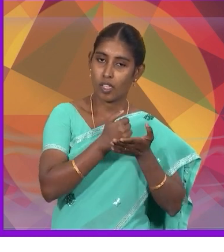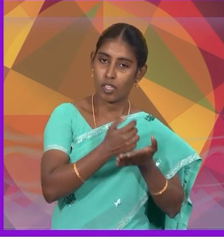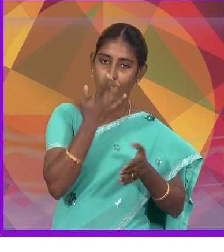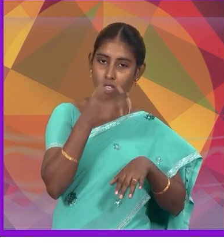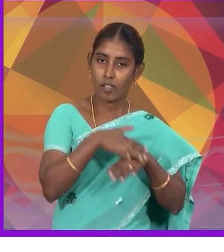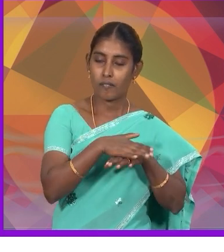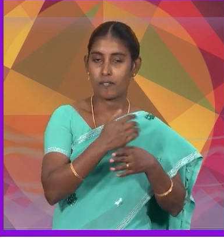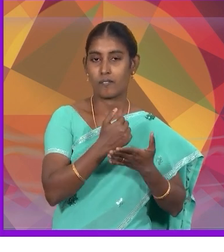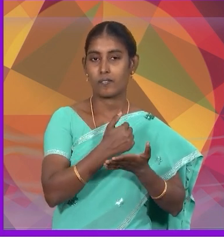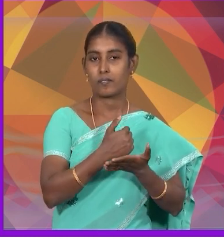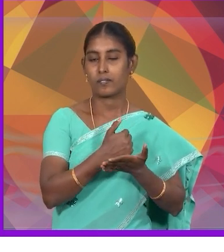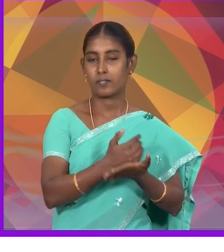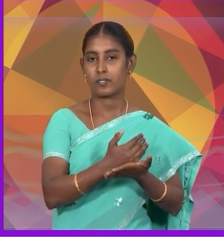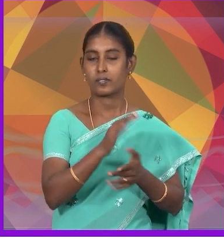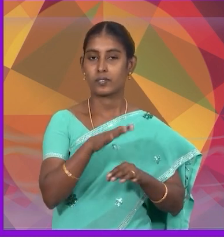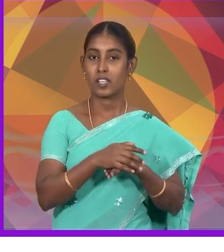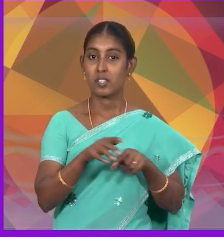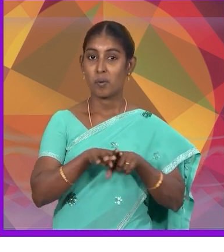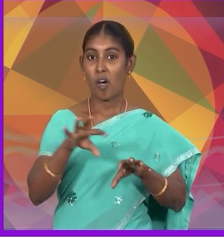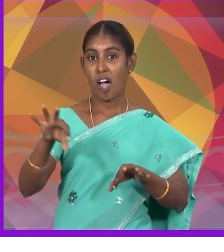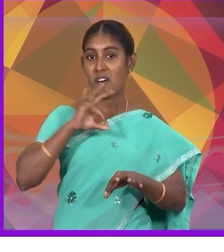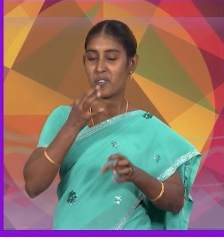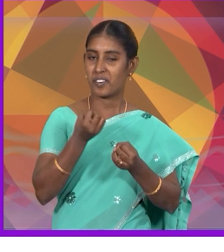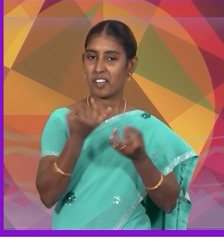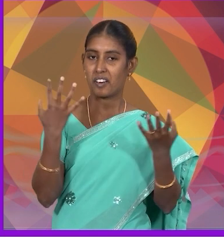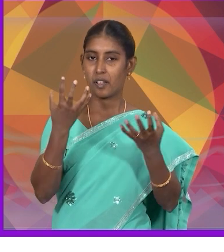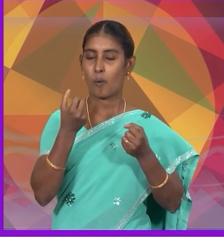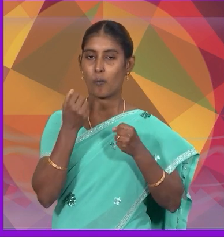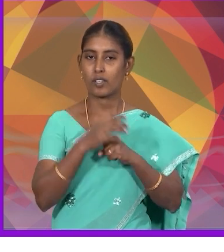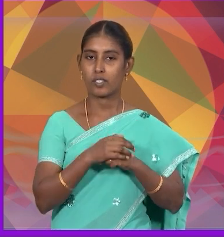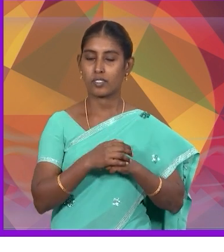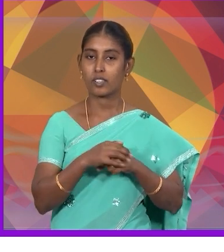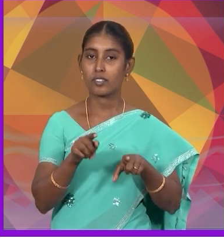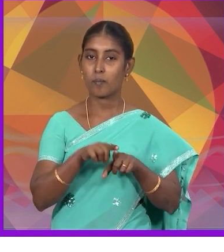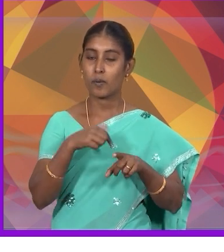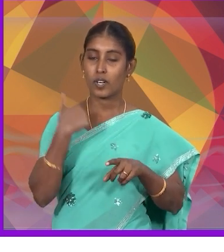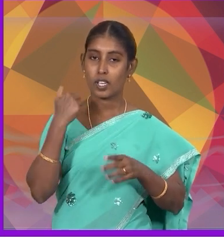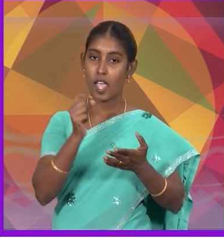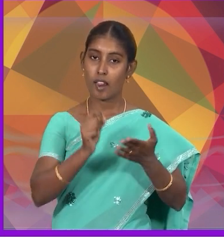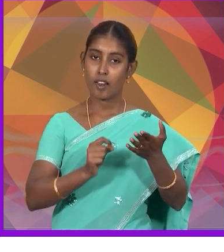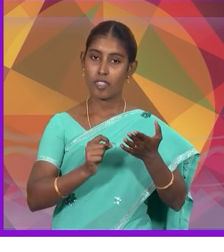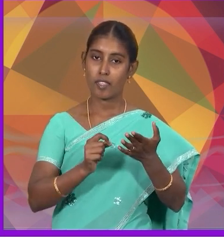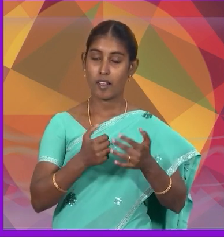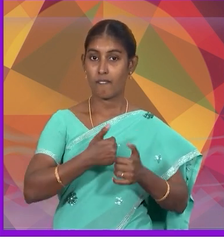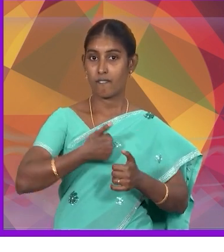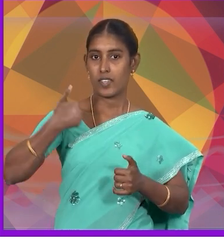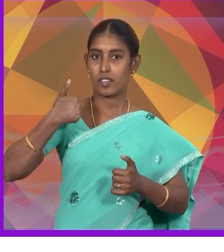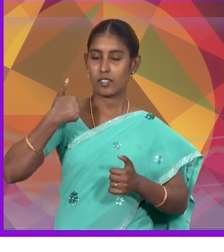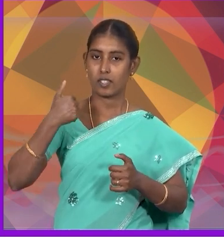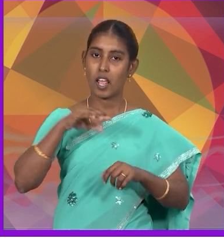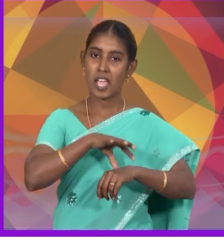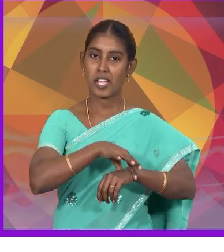பட்டம், வாயிச கலாநிதி பட்டங்கள் எல்லாம் கொடுத்திருக்காங்க. மேலும் இவர் எழுதிய வீரர் உலகம் என்ற